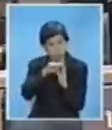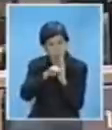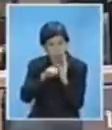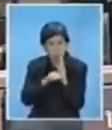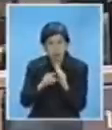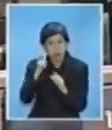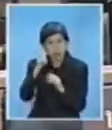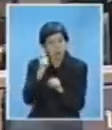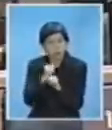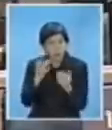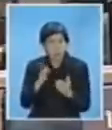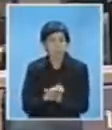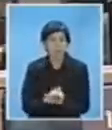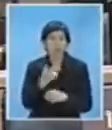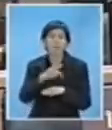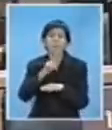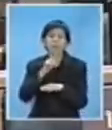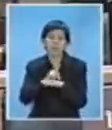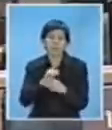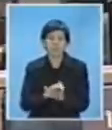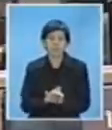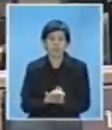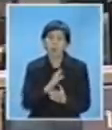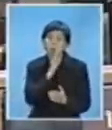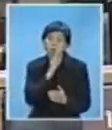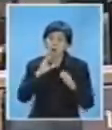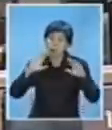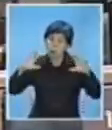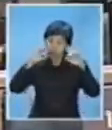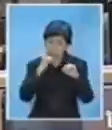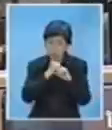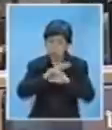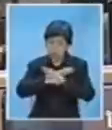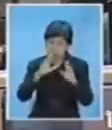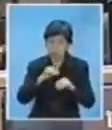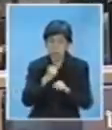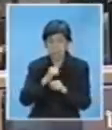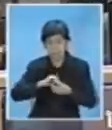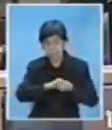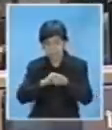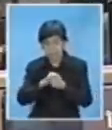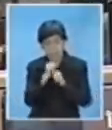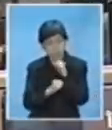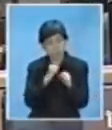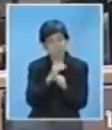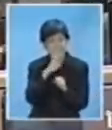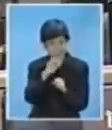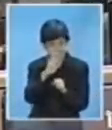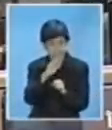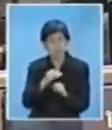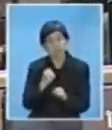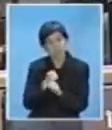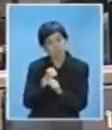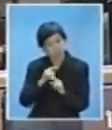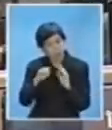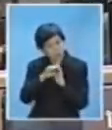ท่านทักษิณได้แต่ท่านประธานที่เคารพคะหากรัฐบาลจะยกเลิก MOU 44และเปลี่ยนข้อตกลงหรือกรอบเ